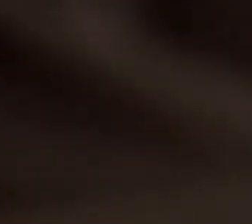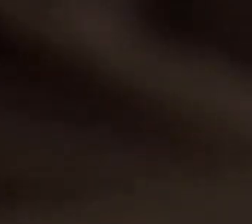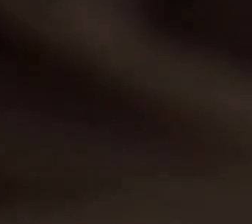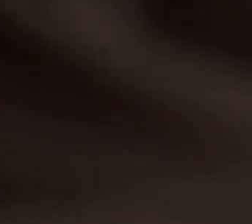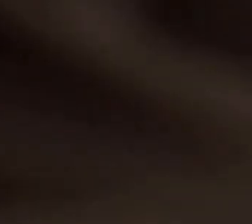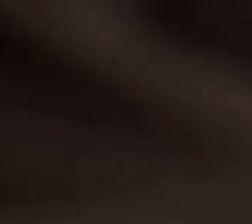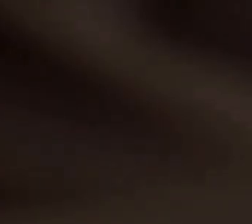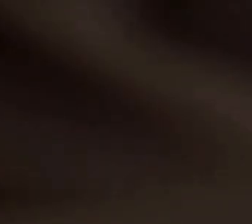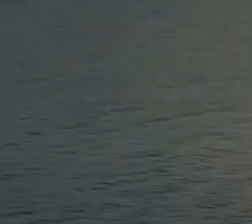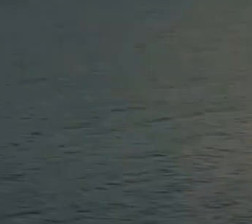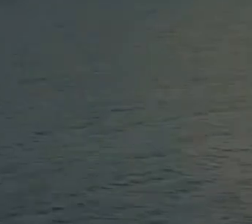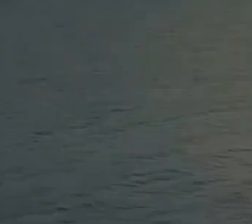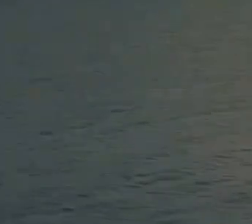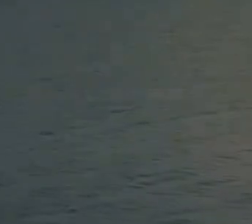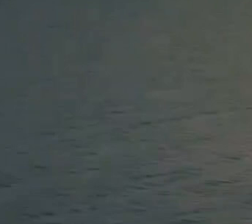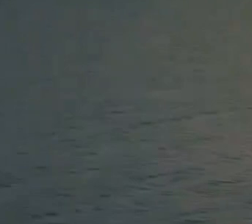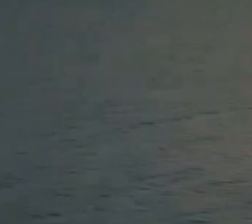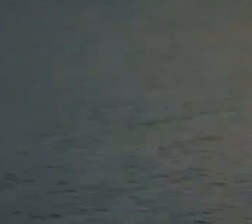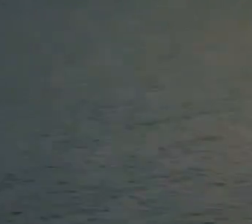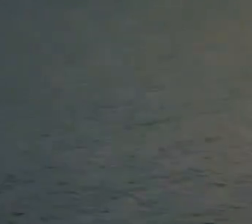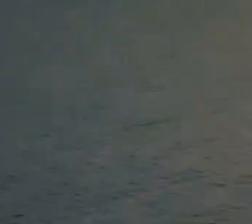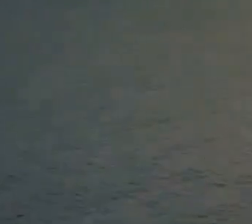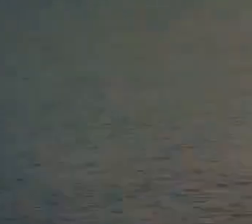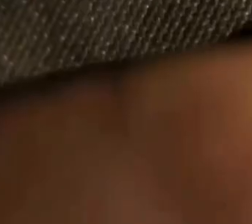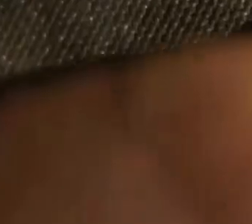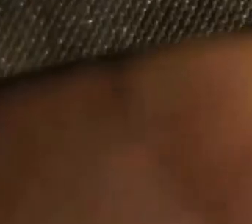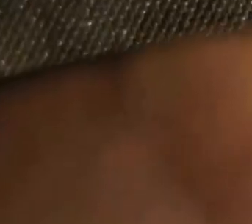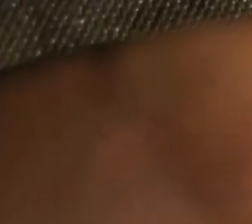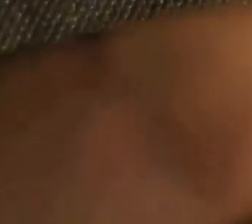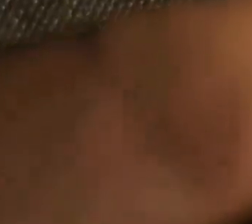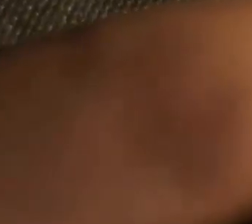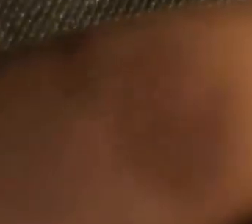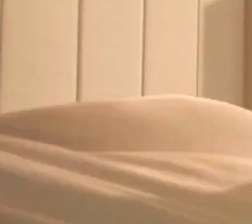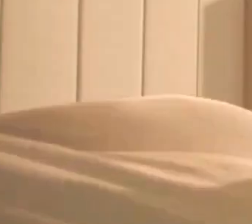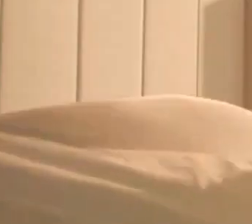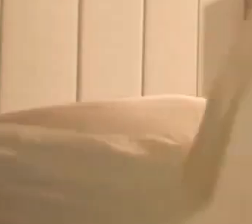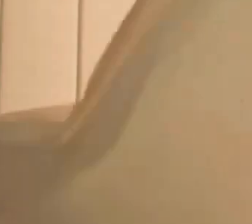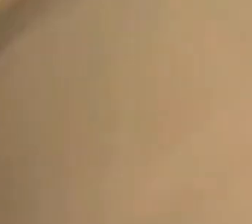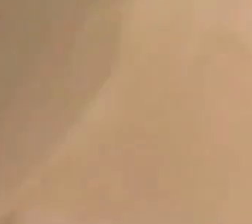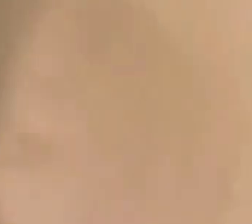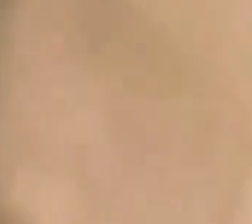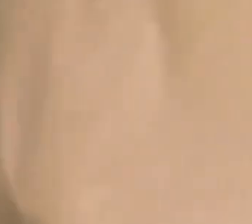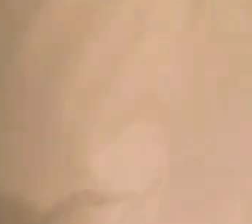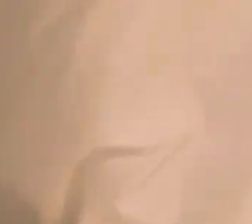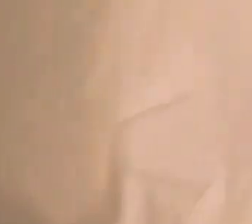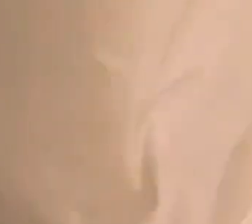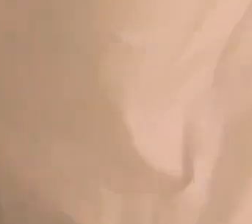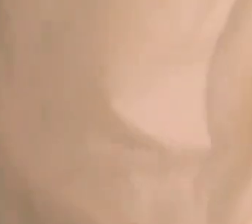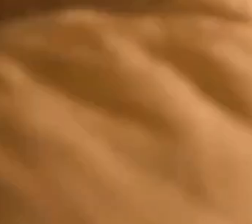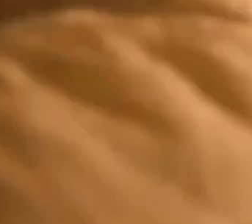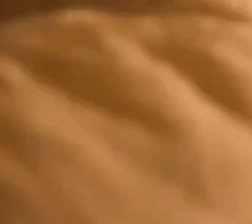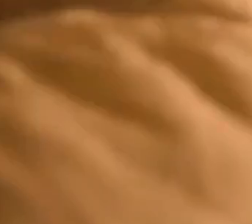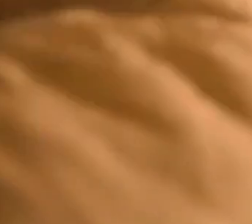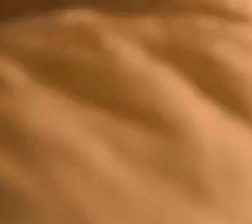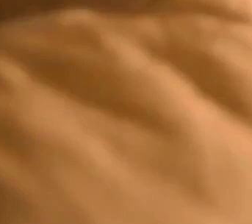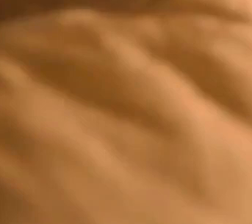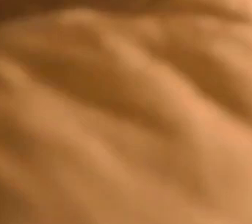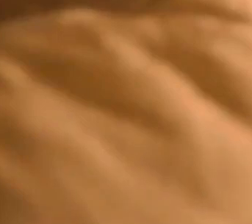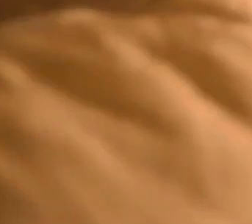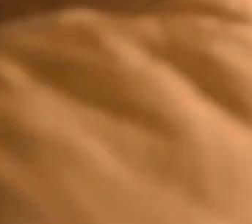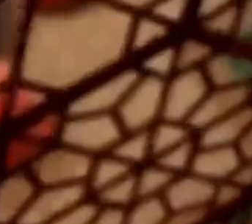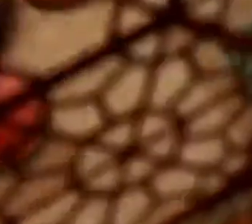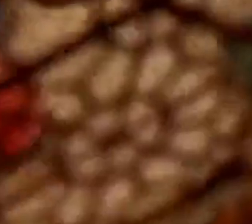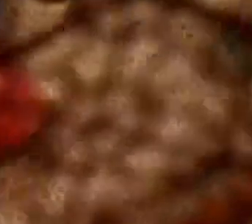لأن البيت هو مصدر الراحة والرفاهية بحياتي، اخترت ريزيدنس ماندرين أورينتال، أول شقق فاخرة